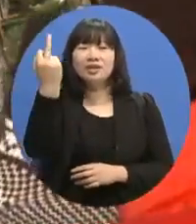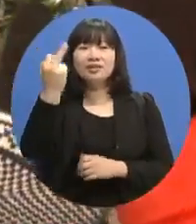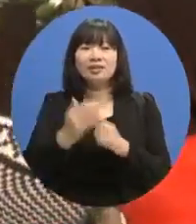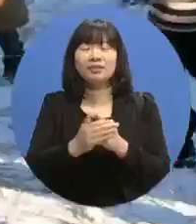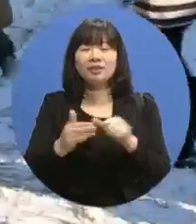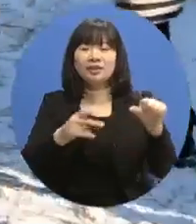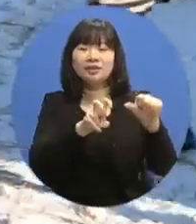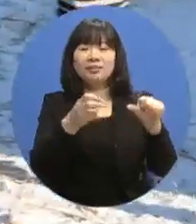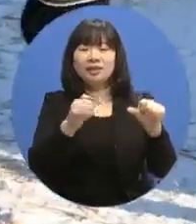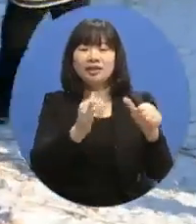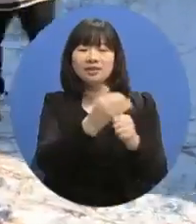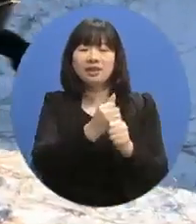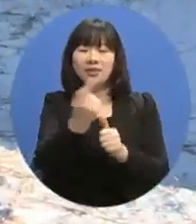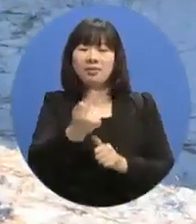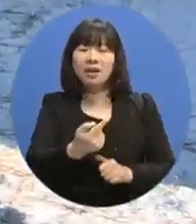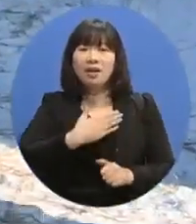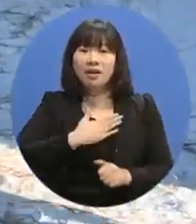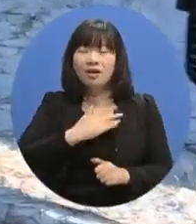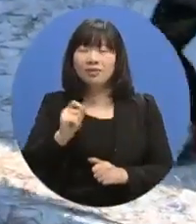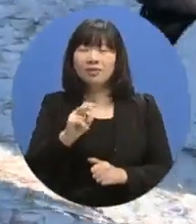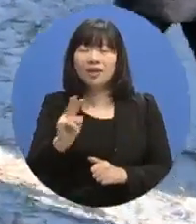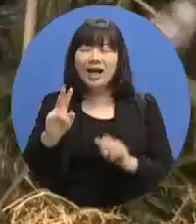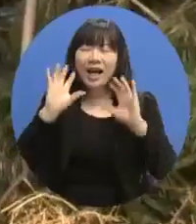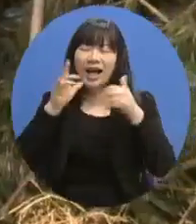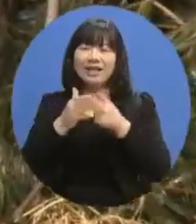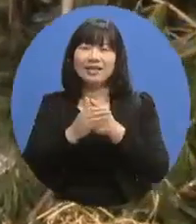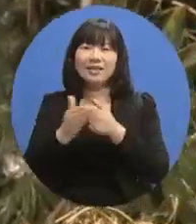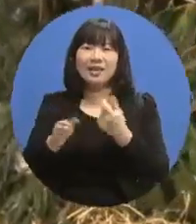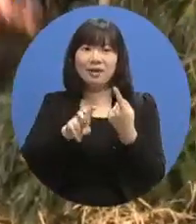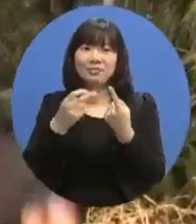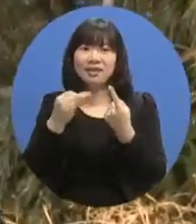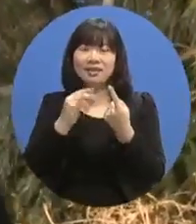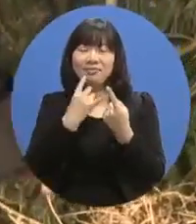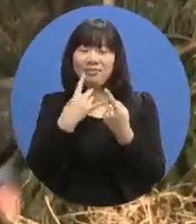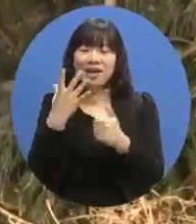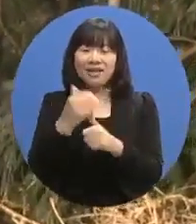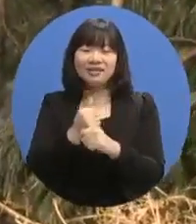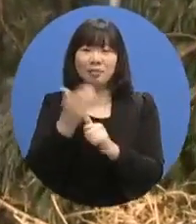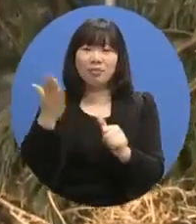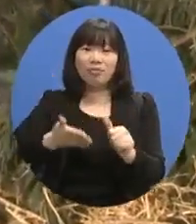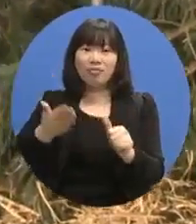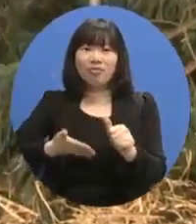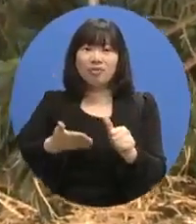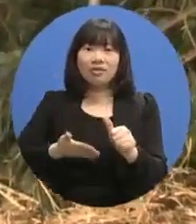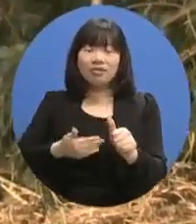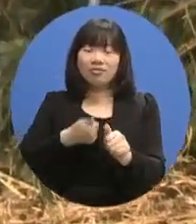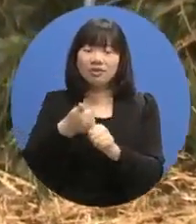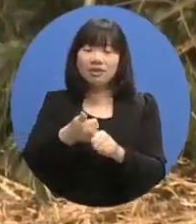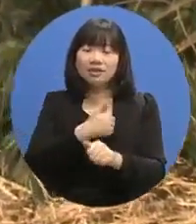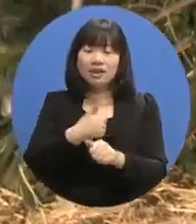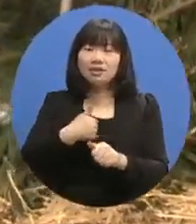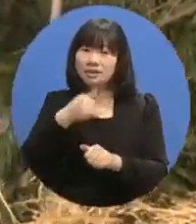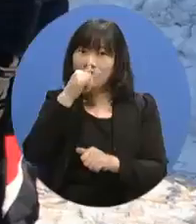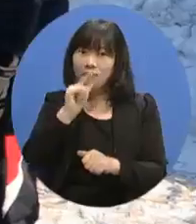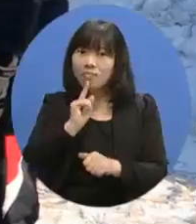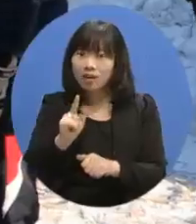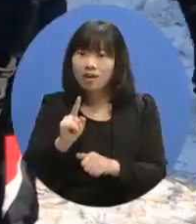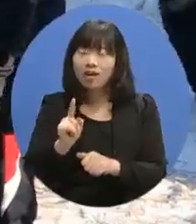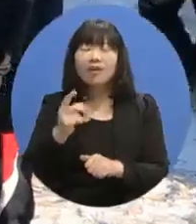마리를 잡아오시고 고양이 아가니까 한 마리만 잡아오십시오. 네. 이길 자신 있습니까?